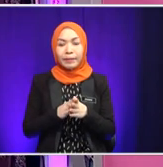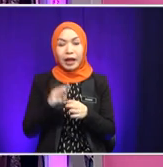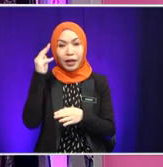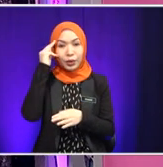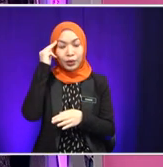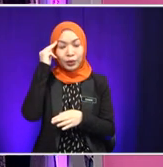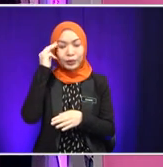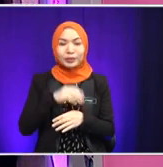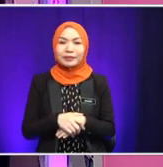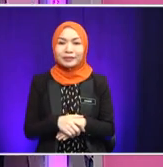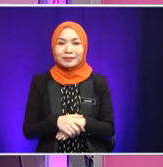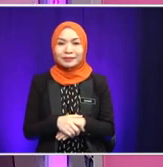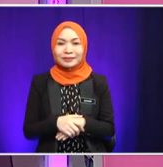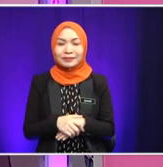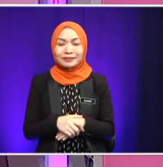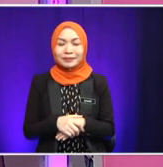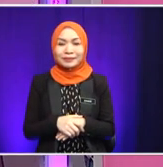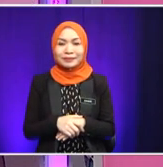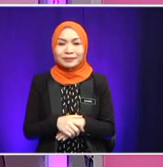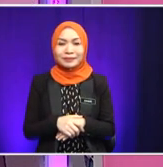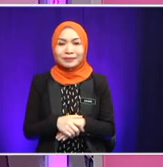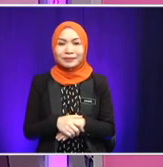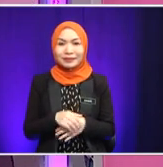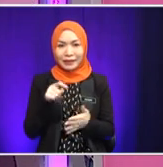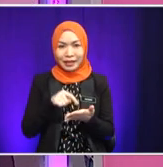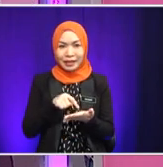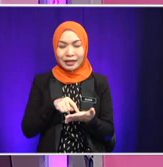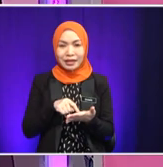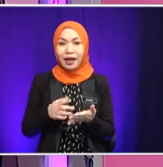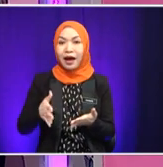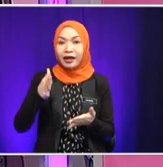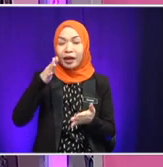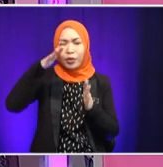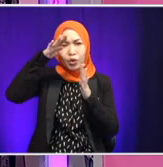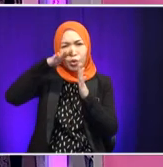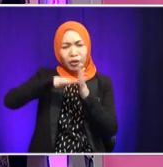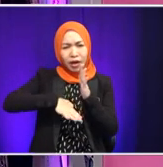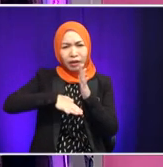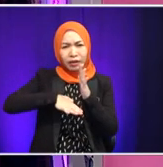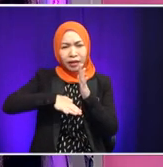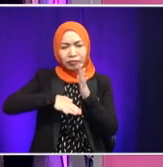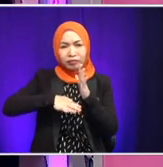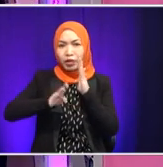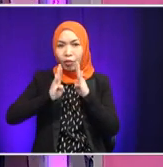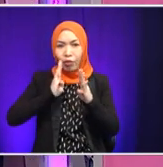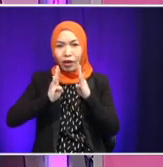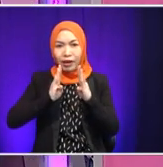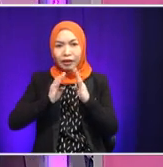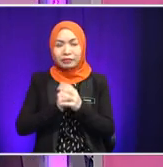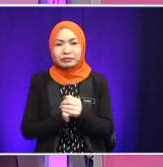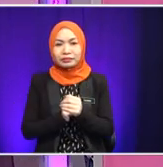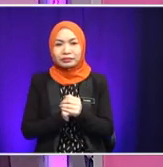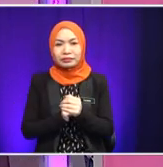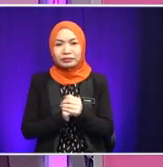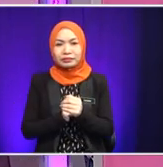mahir berbahasa Melayu dan juga tidak ini akan mengurangkan komunikasi diantara satu sama lain oke suka bergaul dalam kalangan